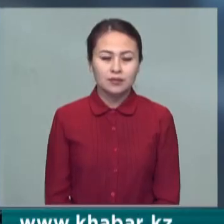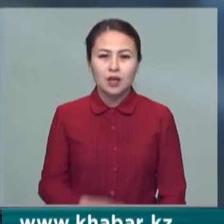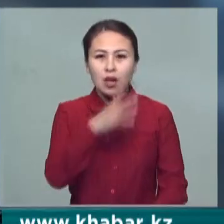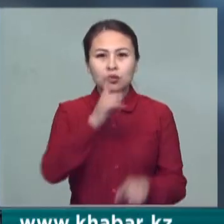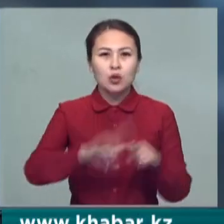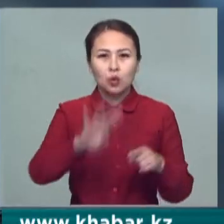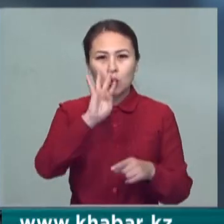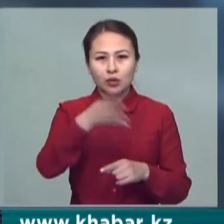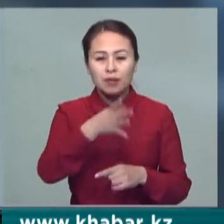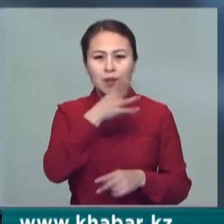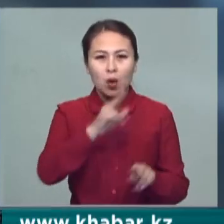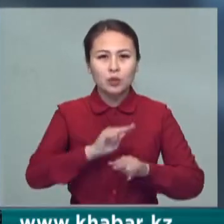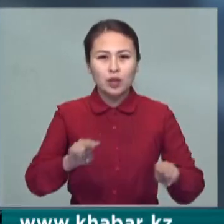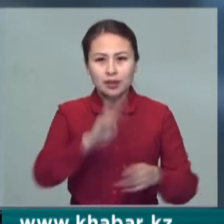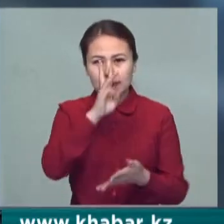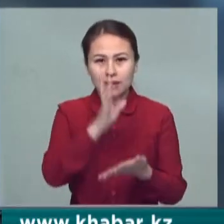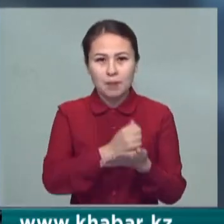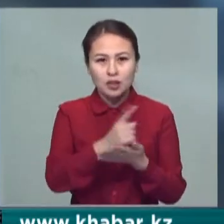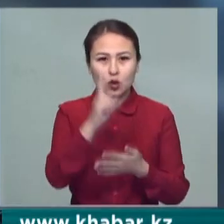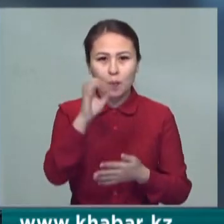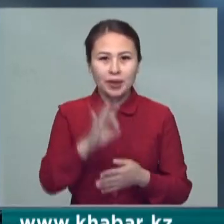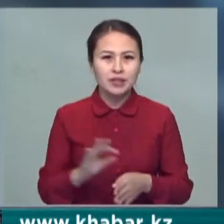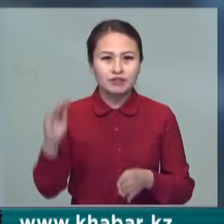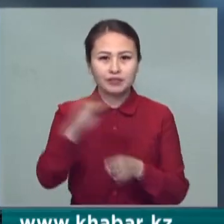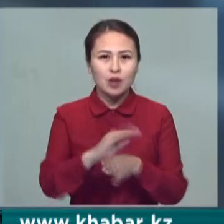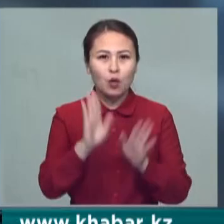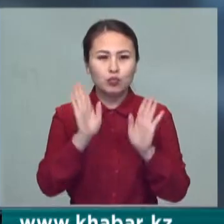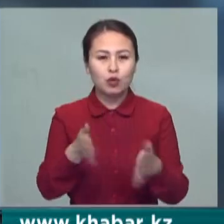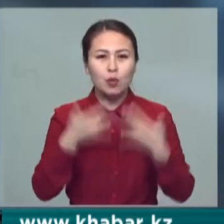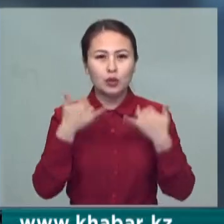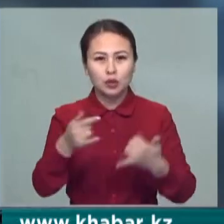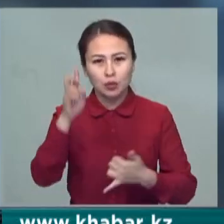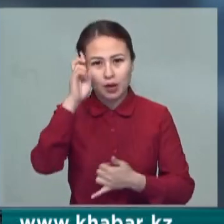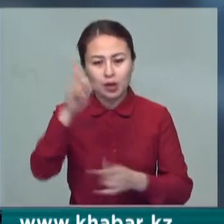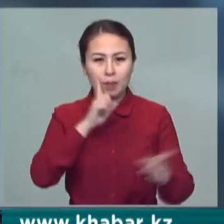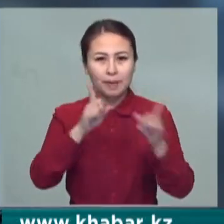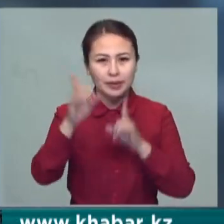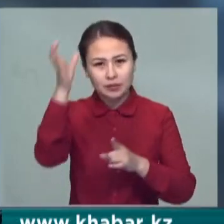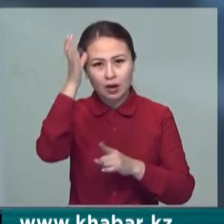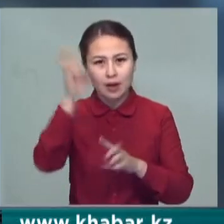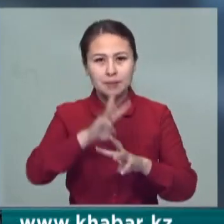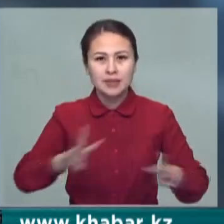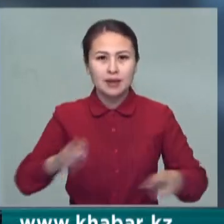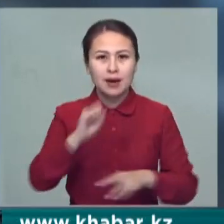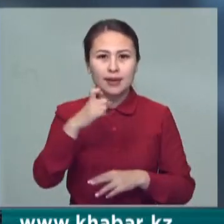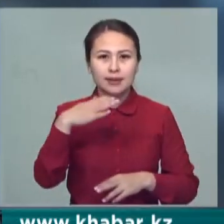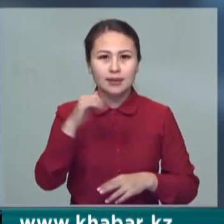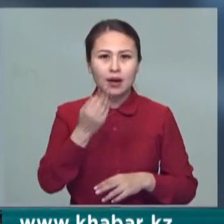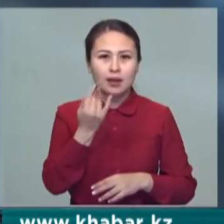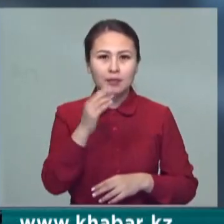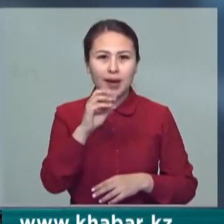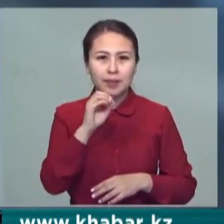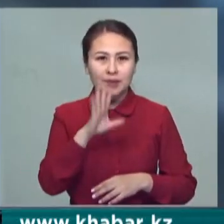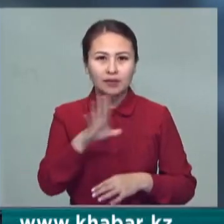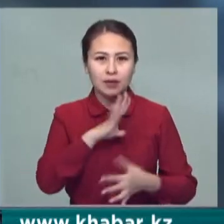Алдағы 4 жыл ішінде педагогтардың жалақысы 100%-ке артады. Ол жайында бүгін үкімет отырысында білім және ғылым министрі